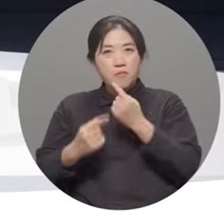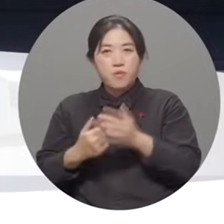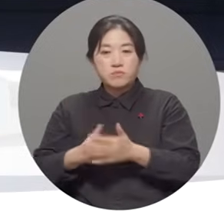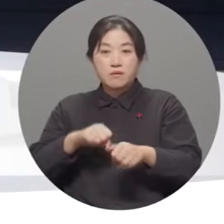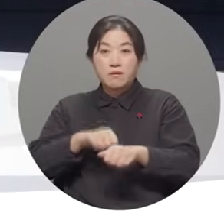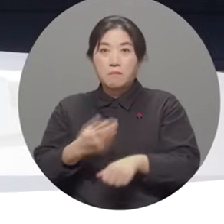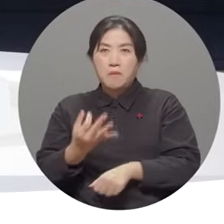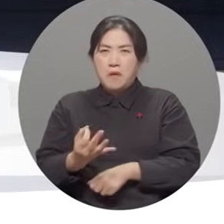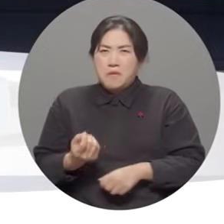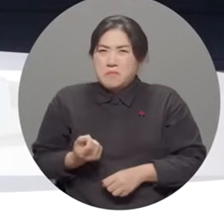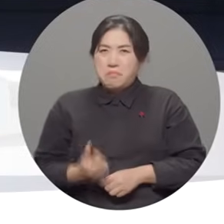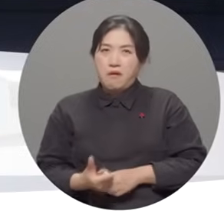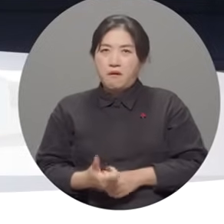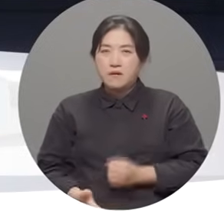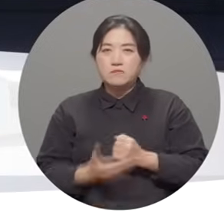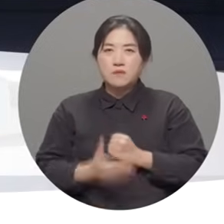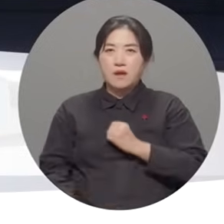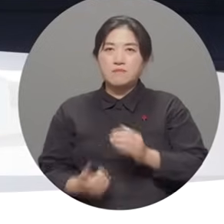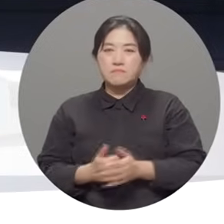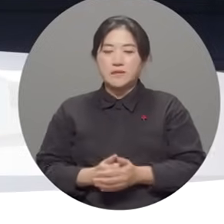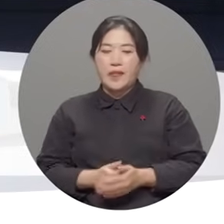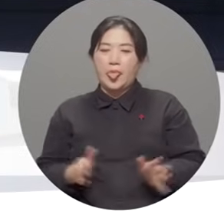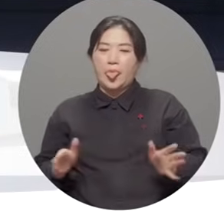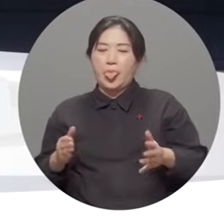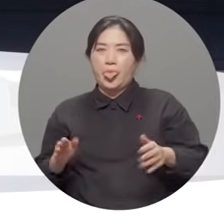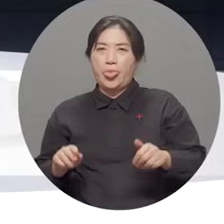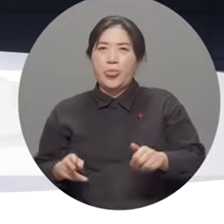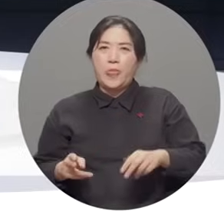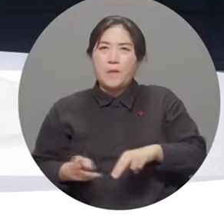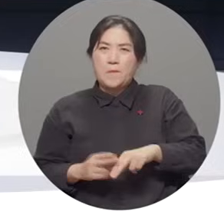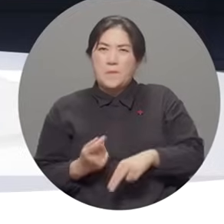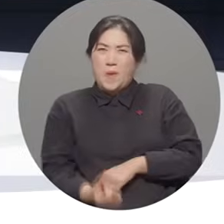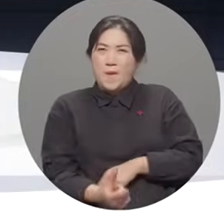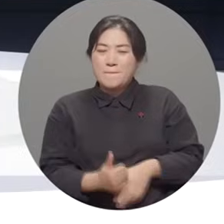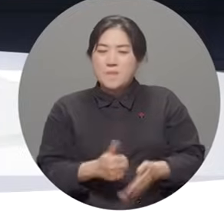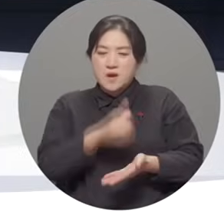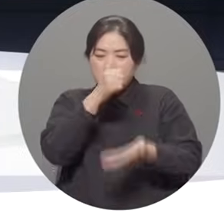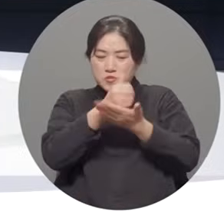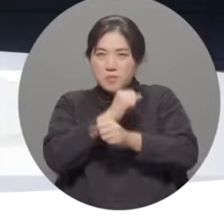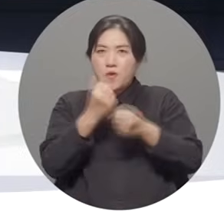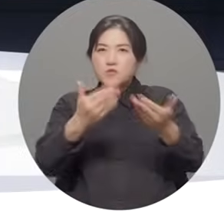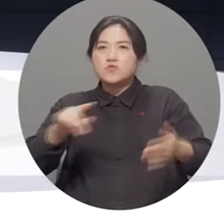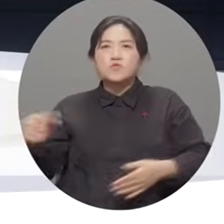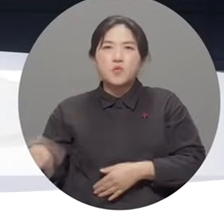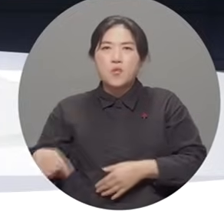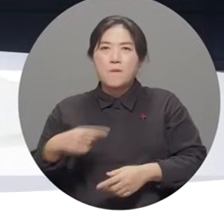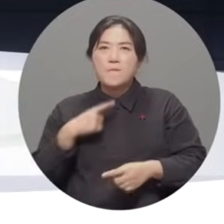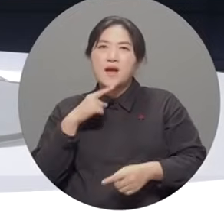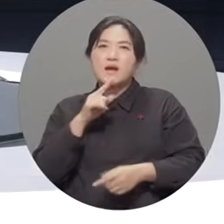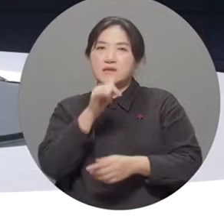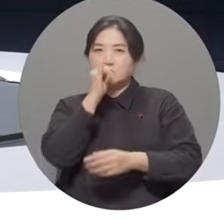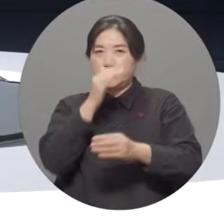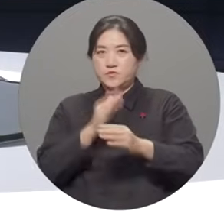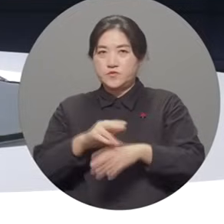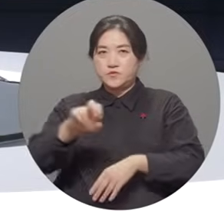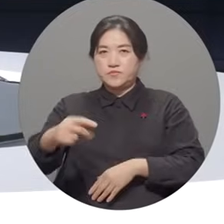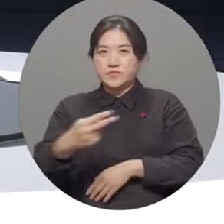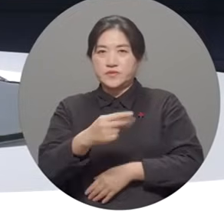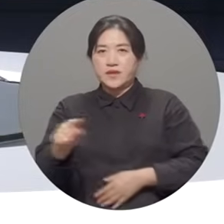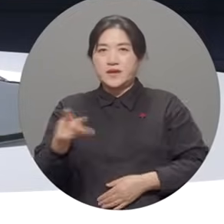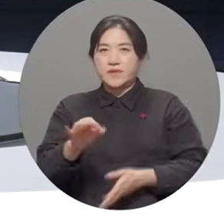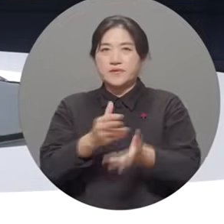훨씬 가벼운 제재를 받으면서 솜방망이 처벌이다, 면죄부를 줬다는 비판이 나오고 있습니다. 문다영 기자가